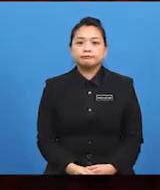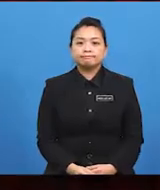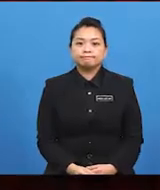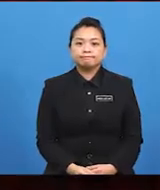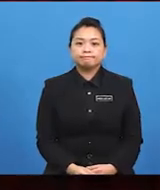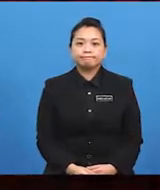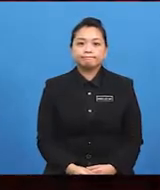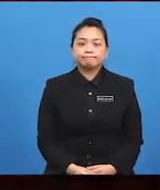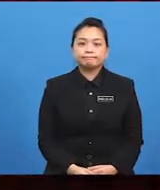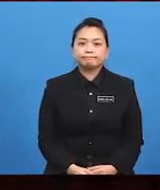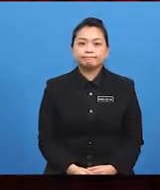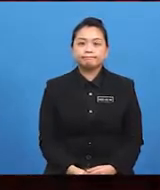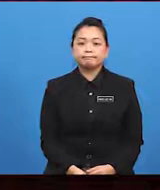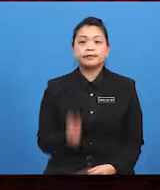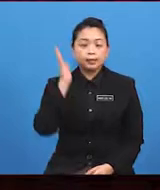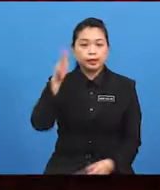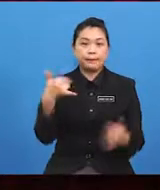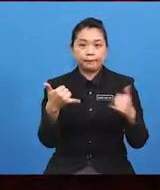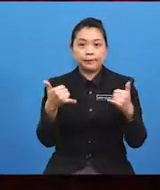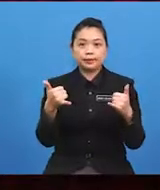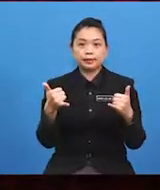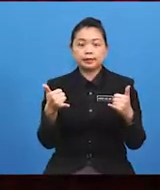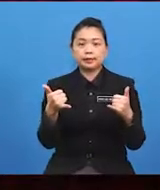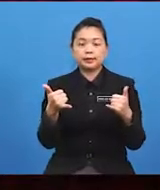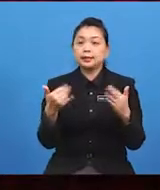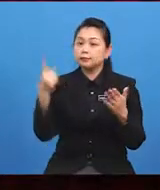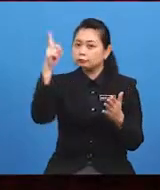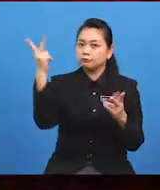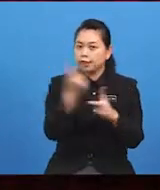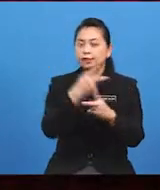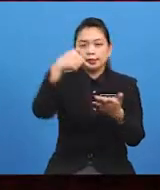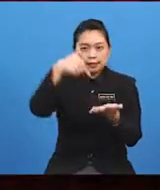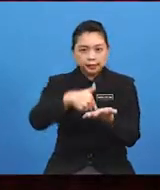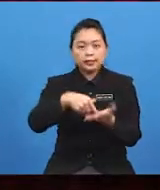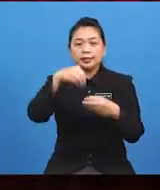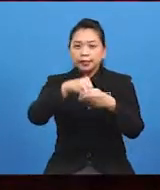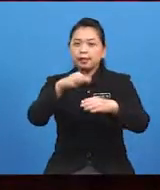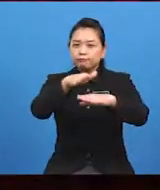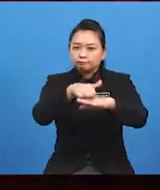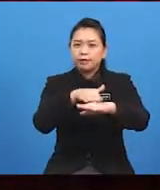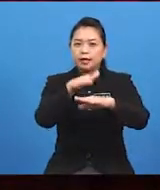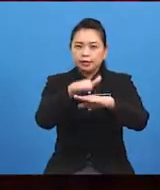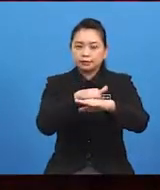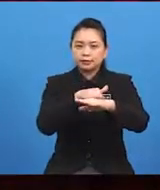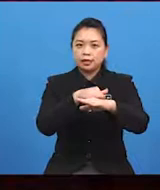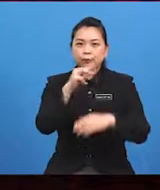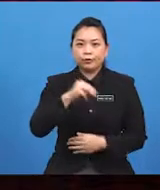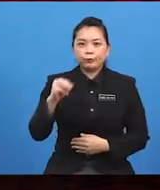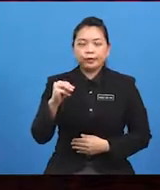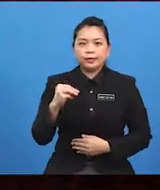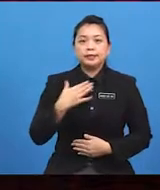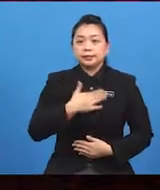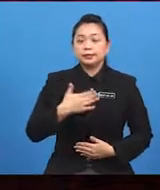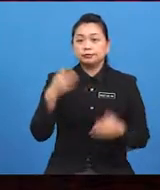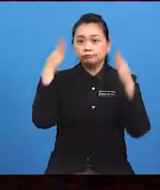Saudara Haziq akan memainkan skill G minor harmonic ini sekali lagi dalam tempo yang lambat. Murid-murid, sila beri